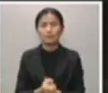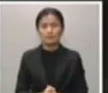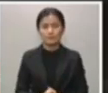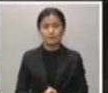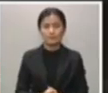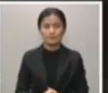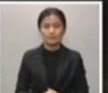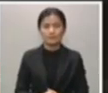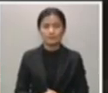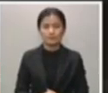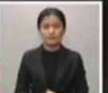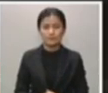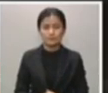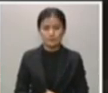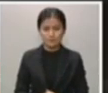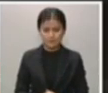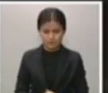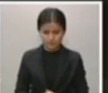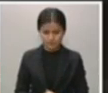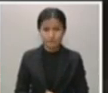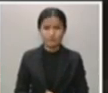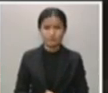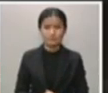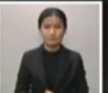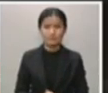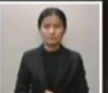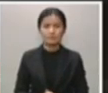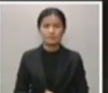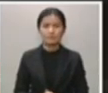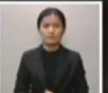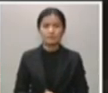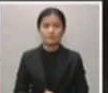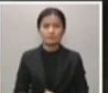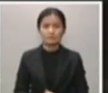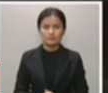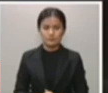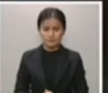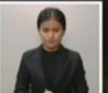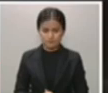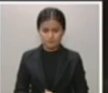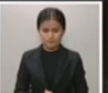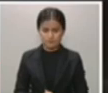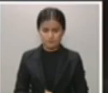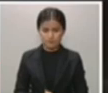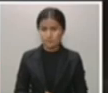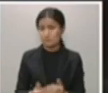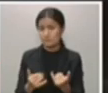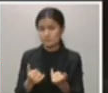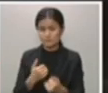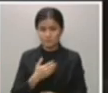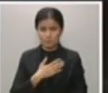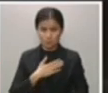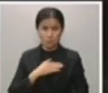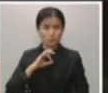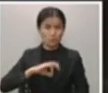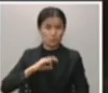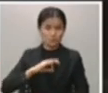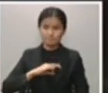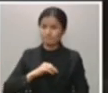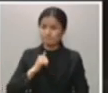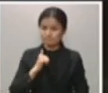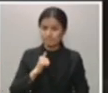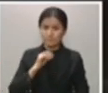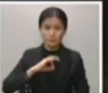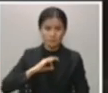เป็นประเทศผู้ตามลงลุกพุทธคานล้าหลังต้องกราบเรียนด้วยความเคารพว่าผมมีความชื่นชอบและยินดีและ